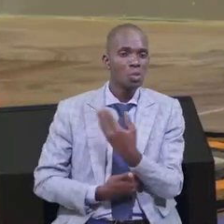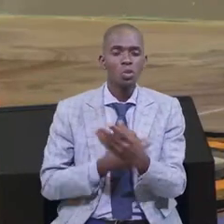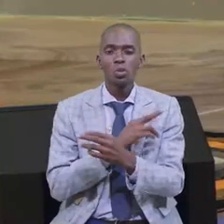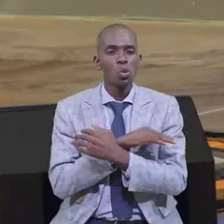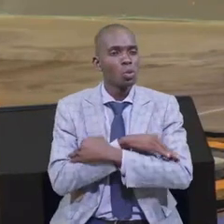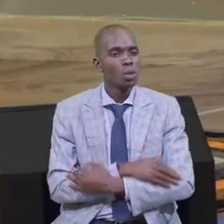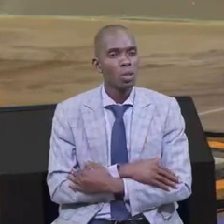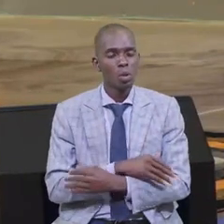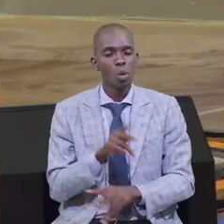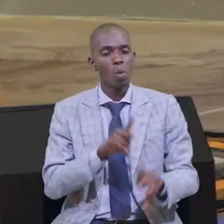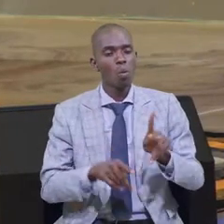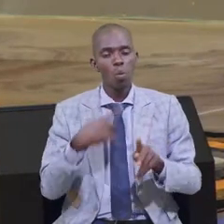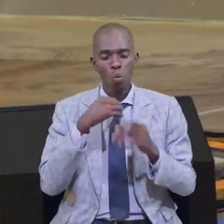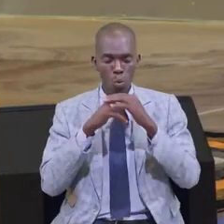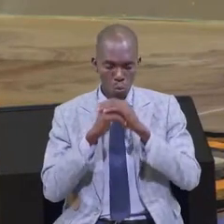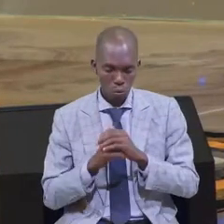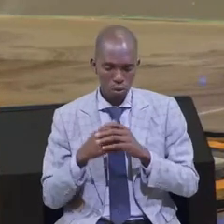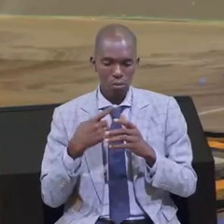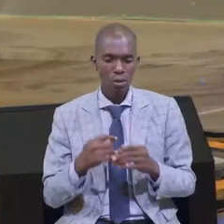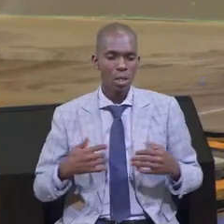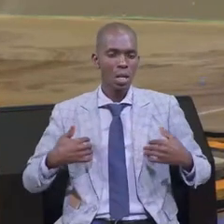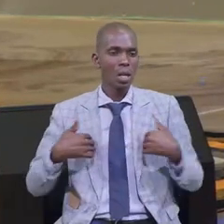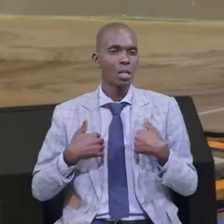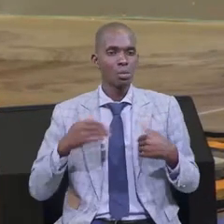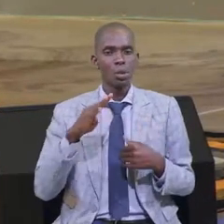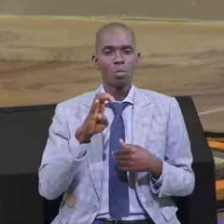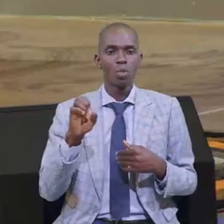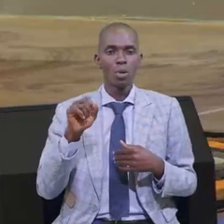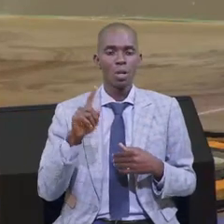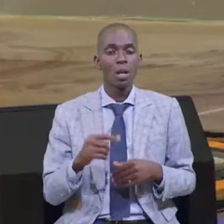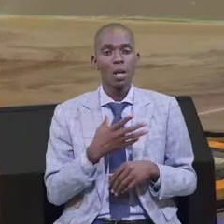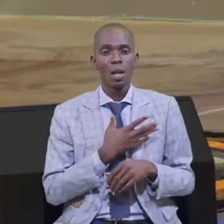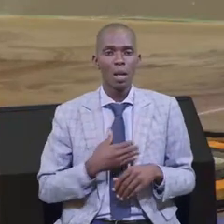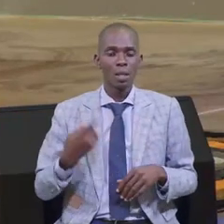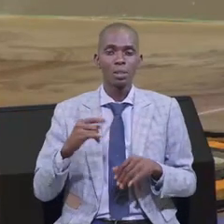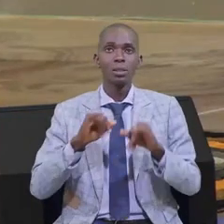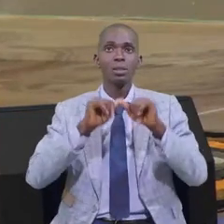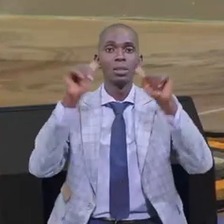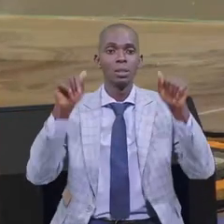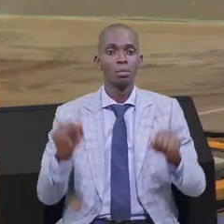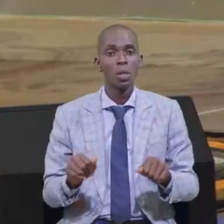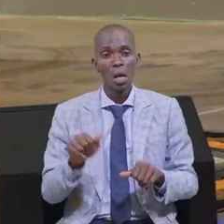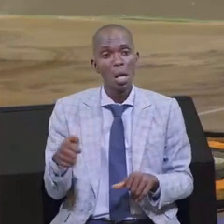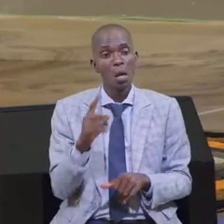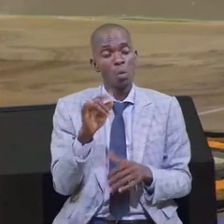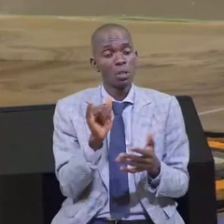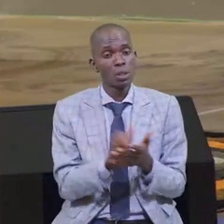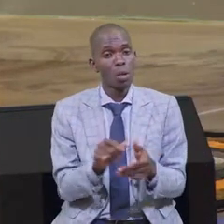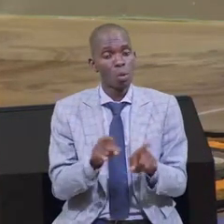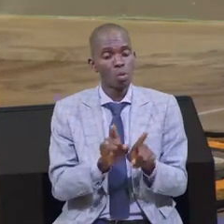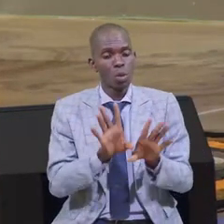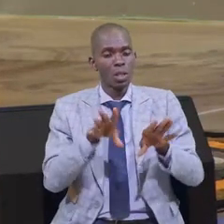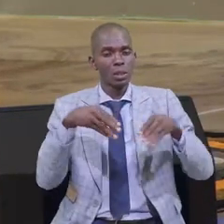nuit, ceux qui adorent la bête et son image, et quiconque reçoit la